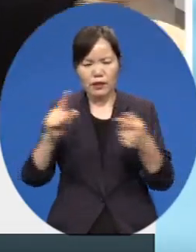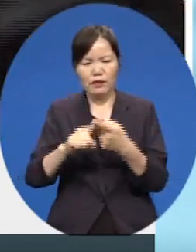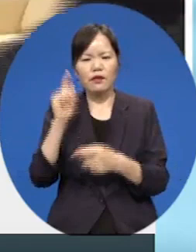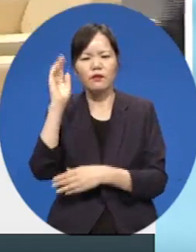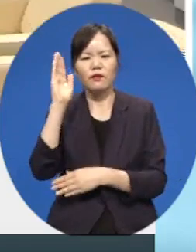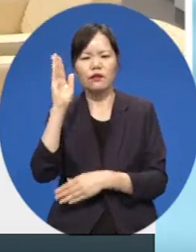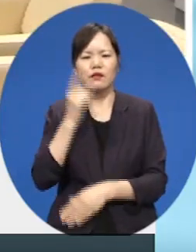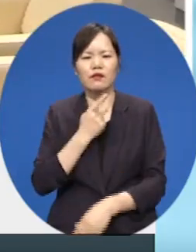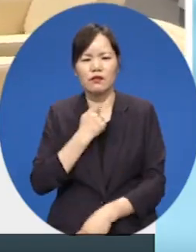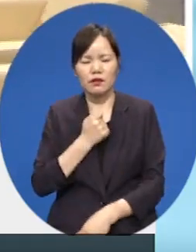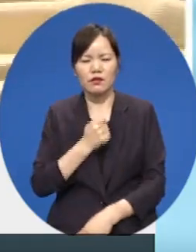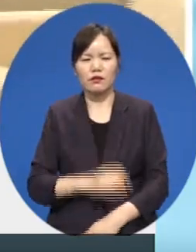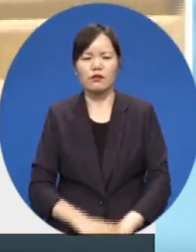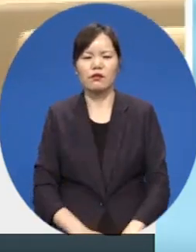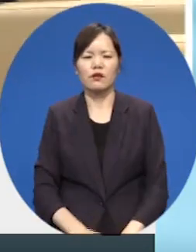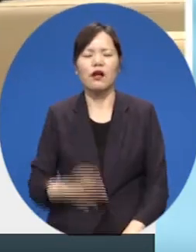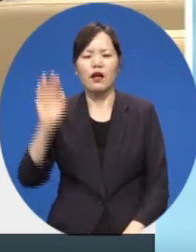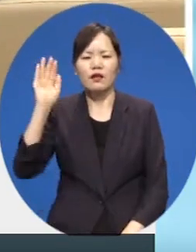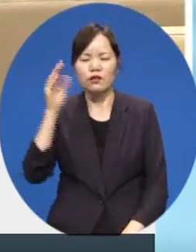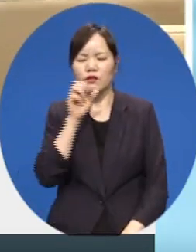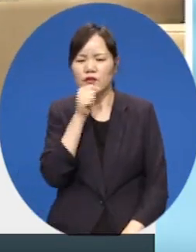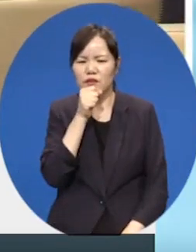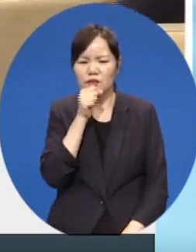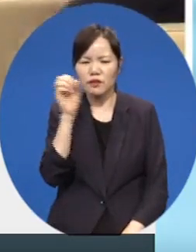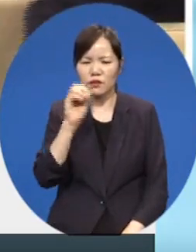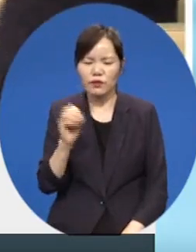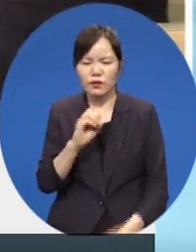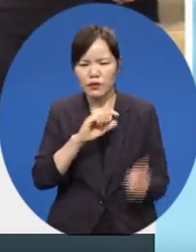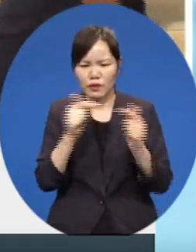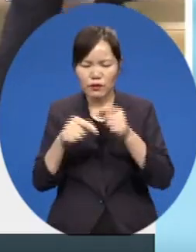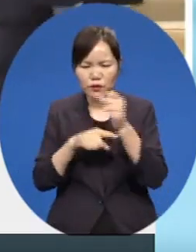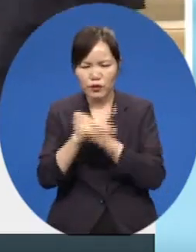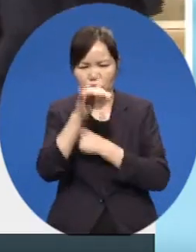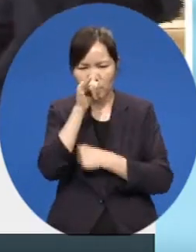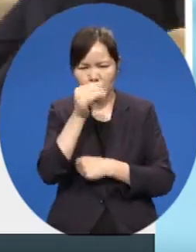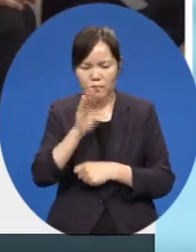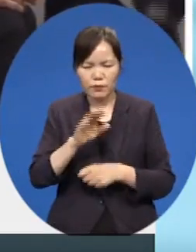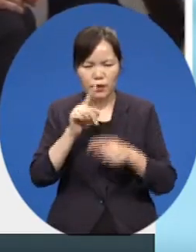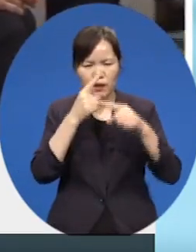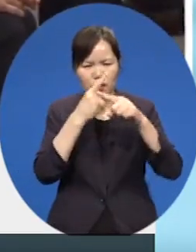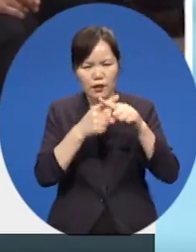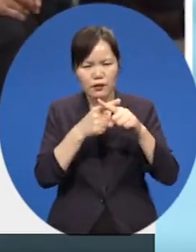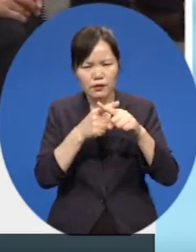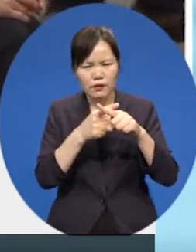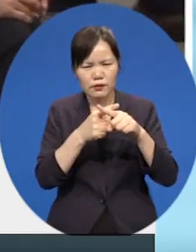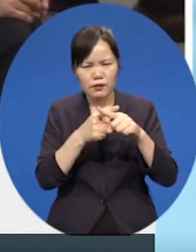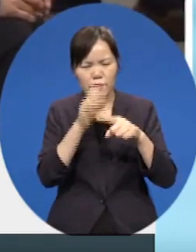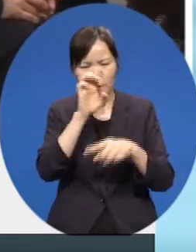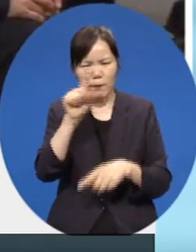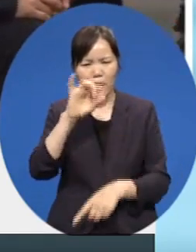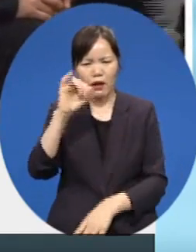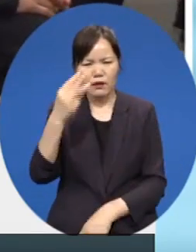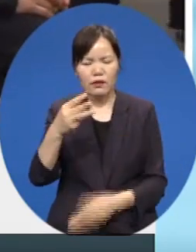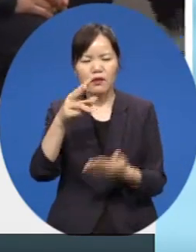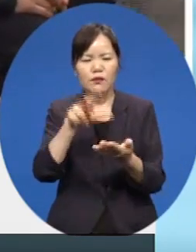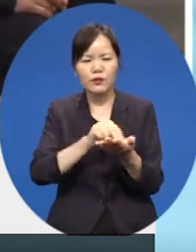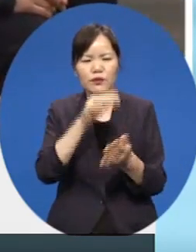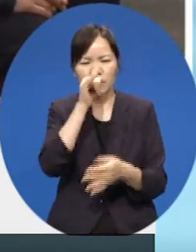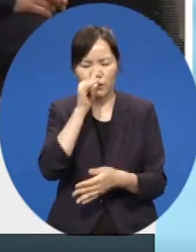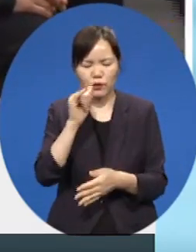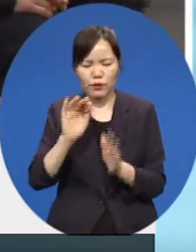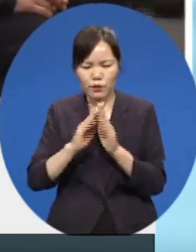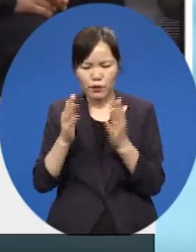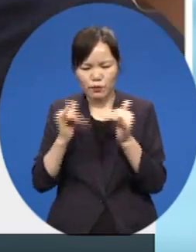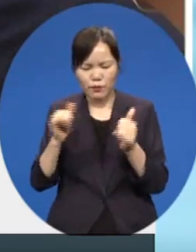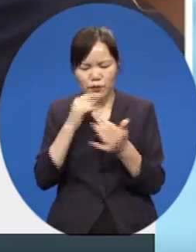말이에요. 그런데 최근에 이제 지지율이 뭐 여러 가지 이유가 있습니다. 뭐 X파일 논란도 있고 무엇보다도 이제 본인의 메시지